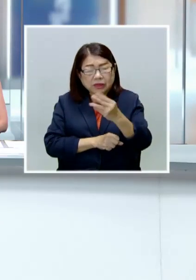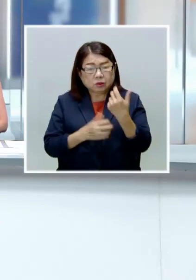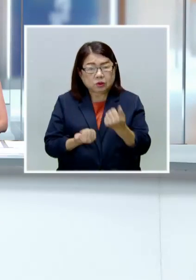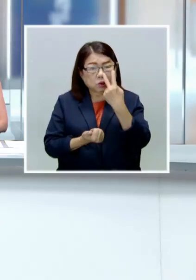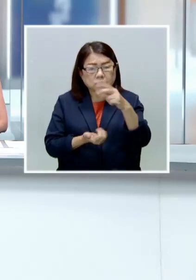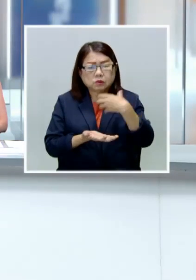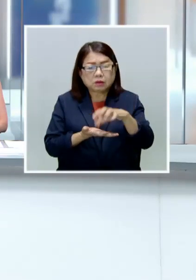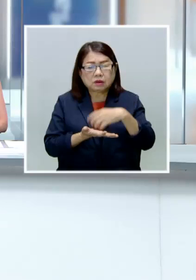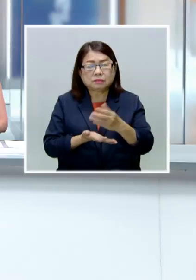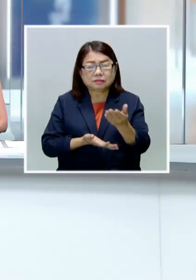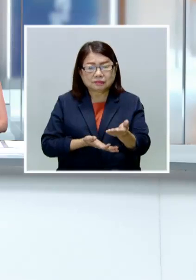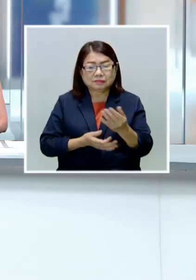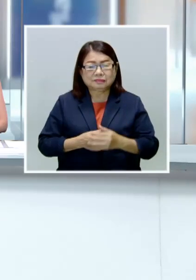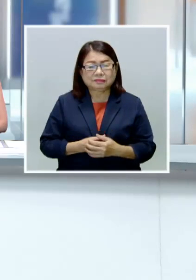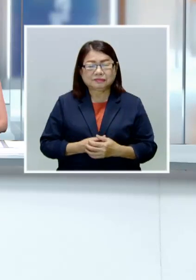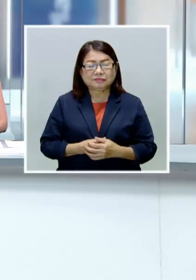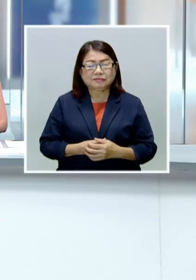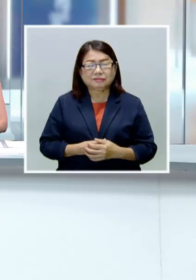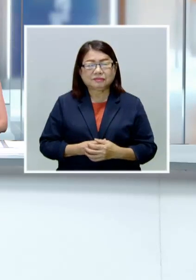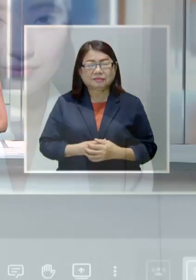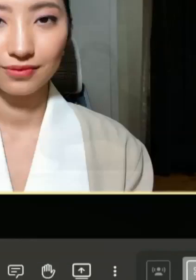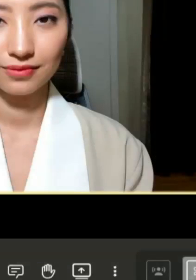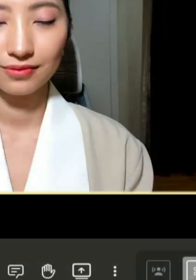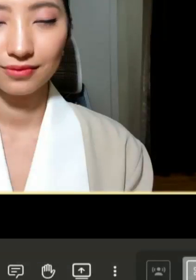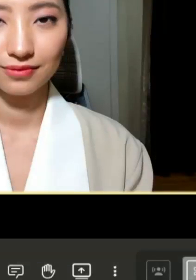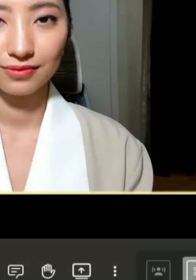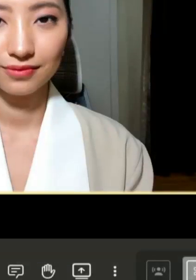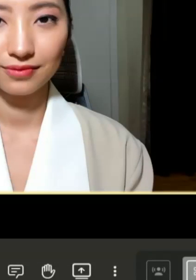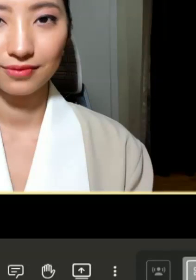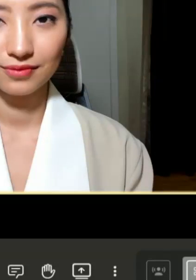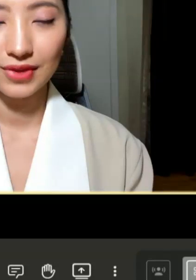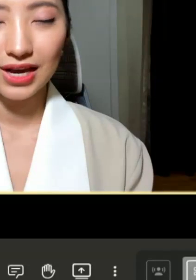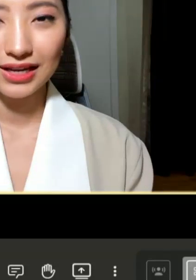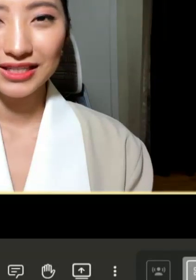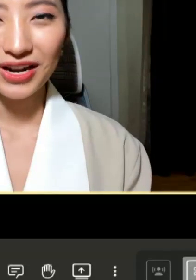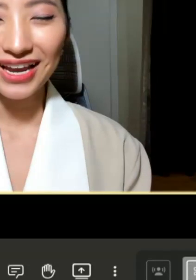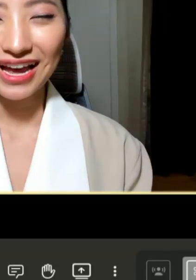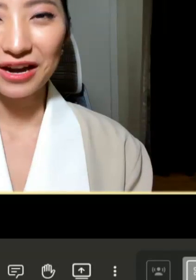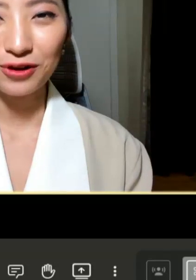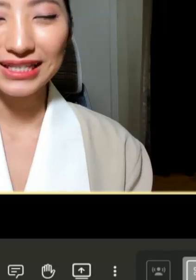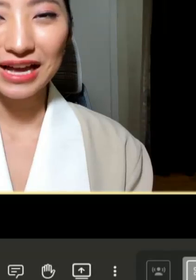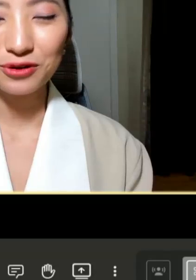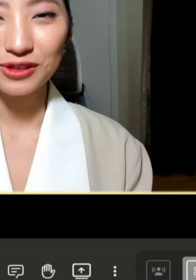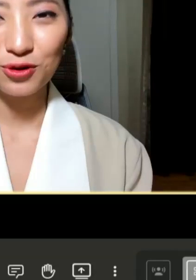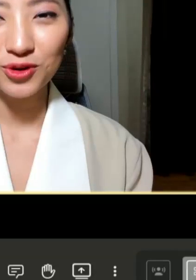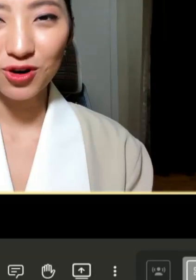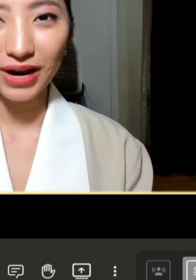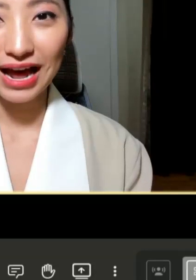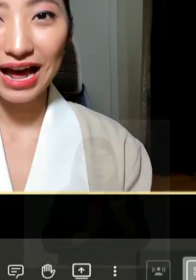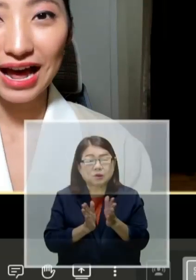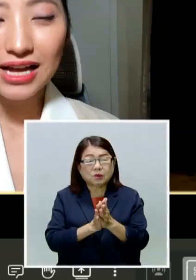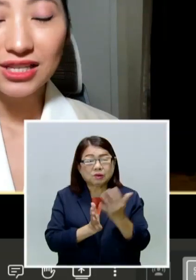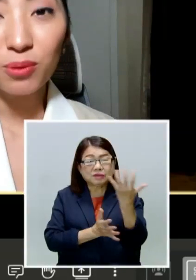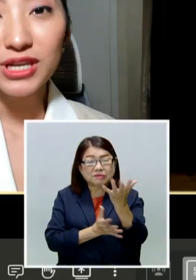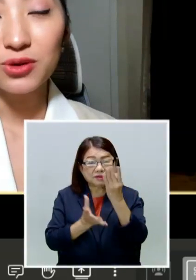ไรติดตามจากน้องเกรซกันติดตามจากน้องเกรซกันค่ะสวัสดีค่ะ สวัสดีค่ะ สวัสดีค่ะคุณลิซ่าคุณจูคุณผู้ชม